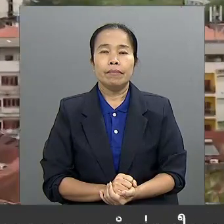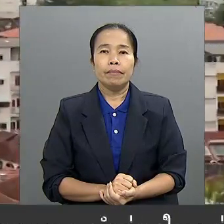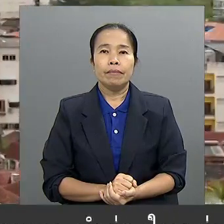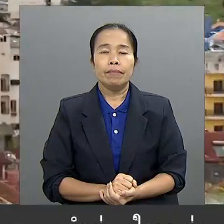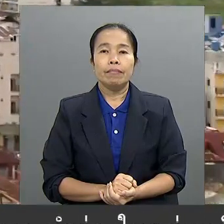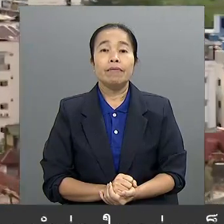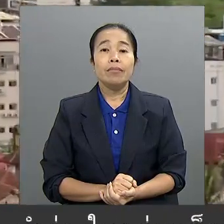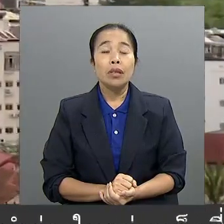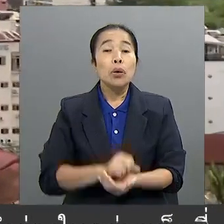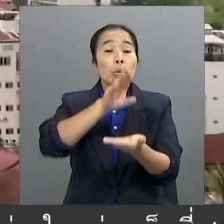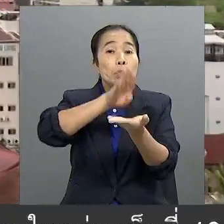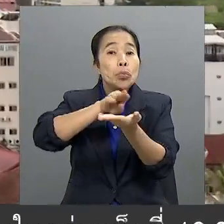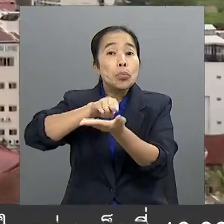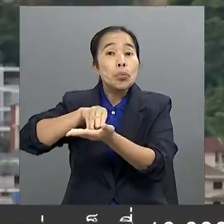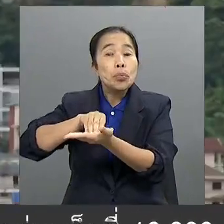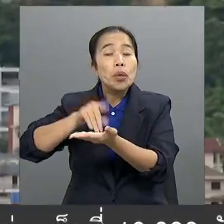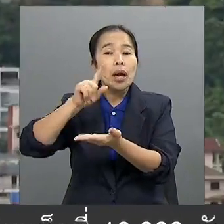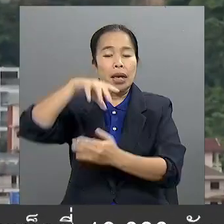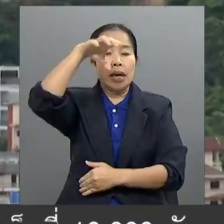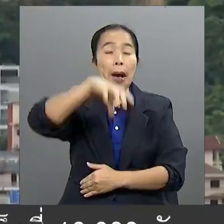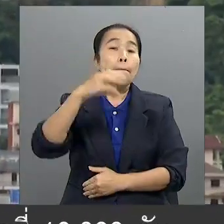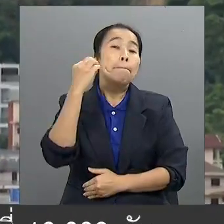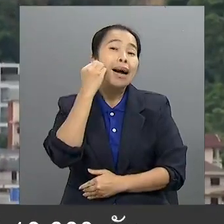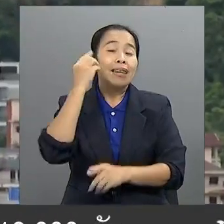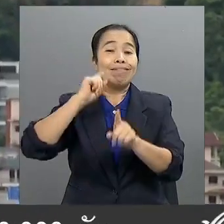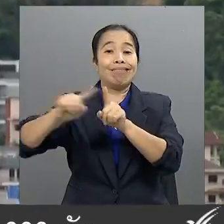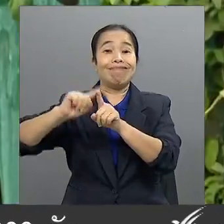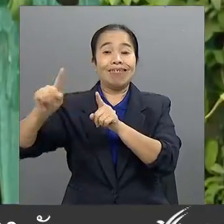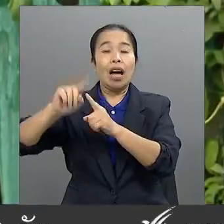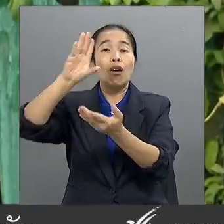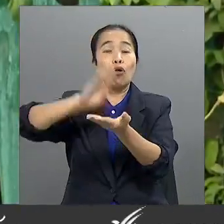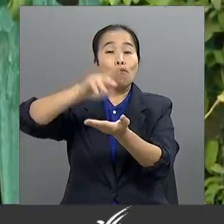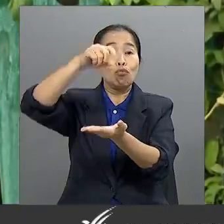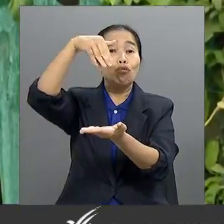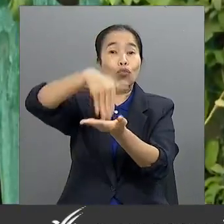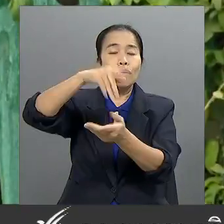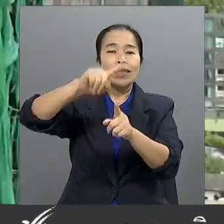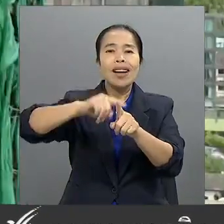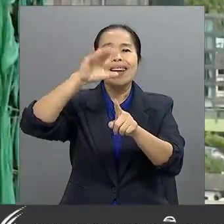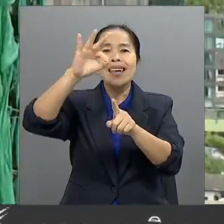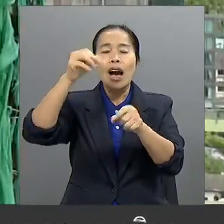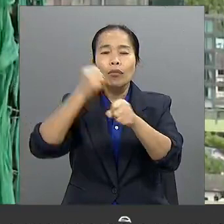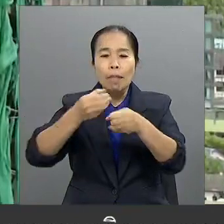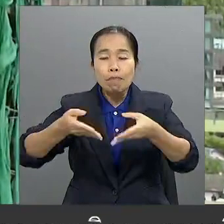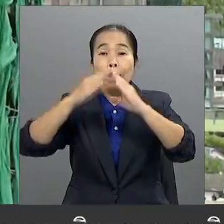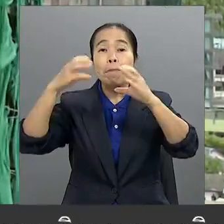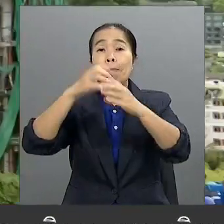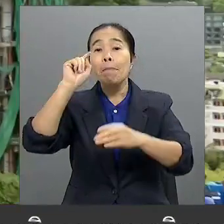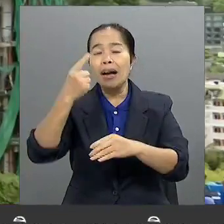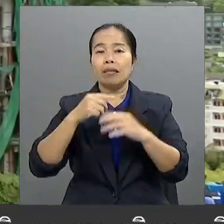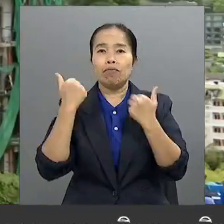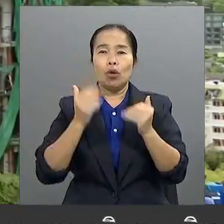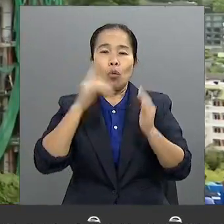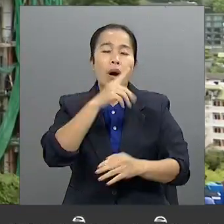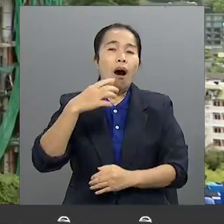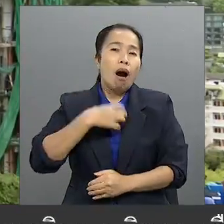ากศูนย์ดิสเคาท์อสังหาริมทรัพย์ที่เพิ่งตั้งขึ้นในเดือนกันยายนระบุว่าความต้องการอสังหาริมทรัพย์สำหรับบ้านหลังที่2ก็ยัง